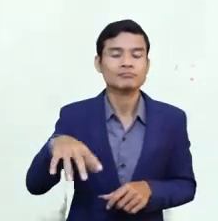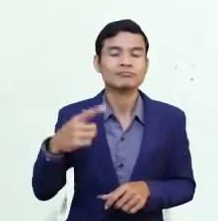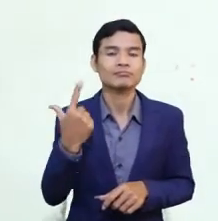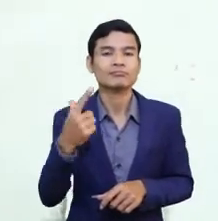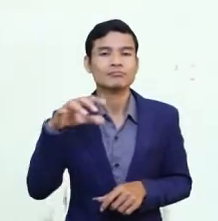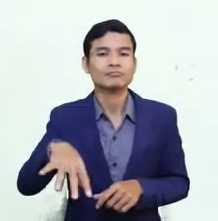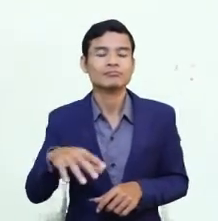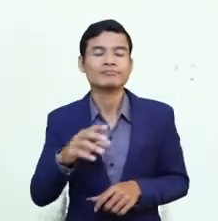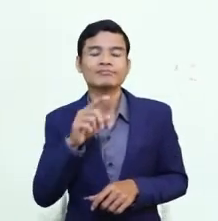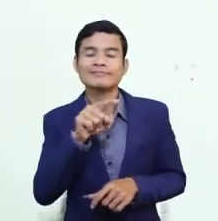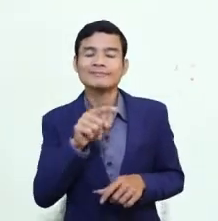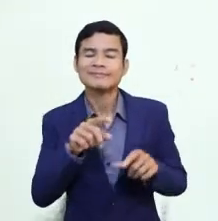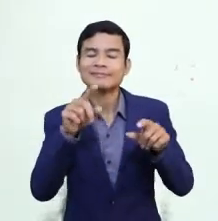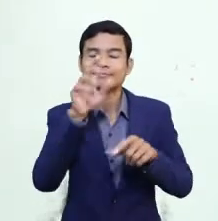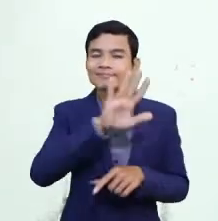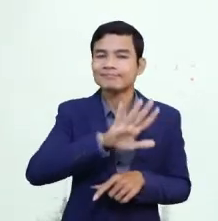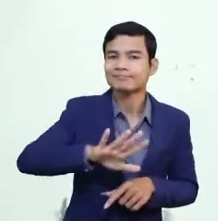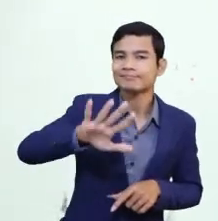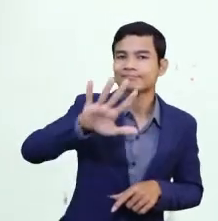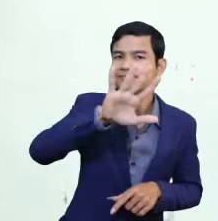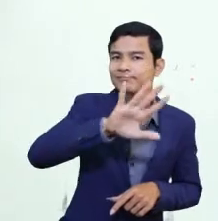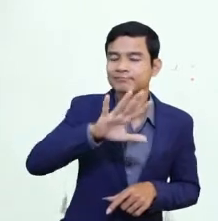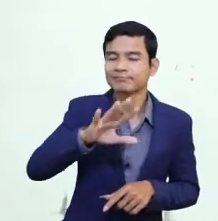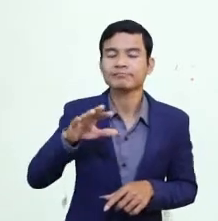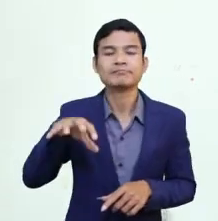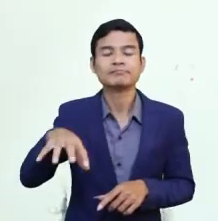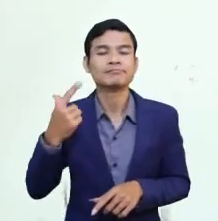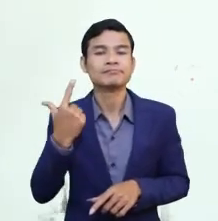con này nó bộ cờ tặng o ní